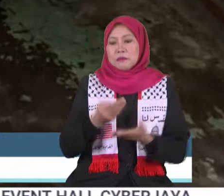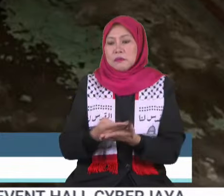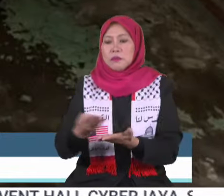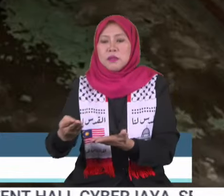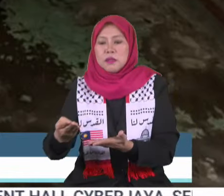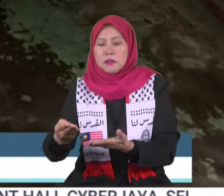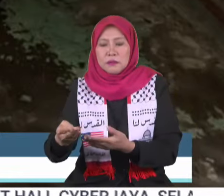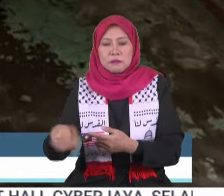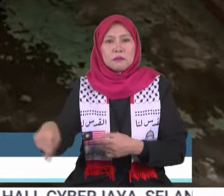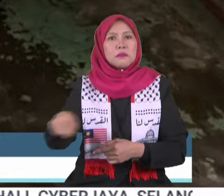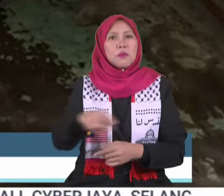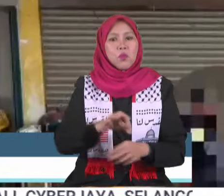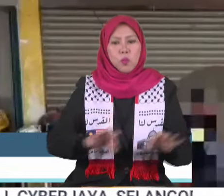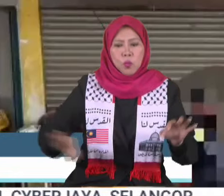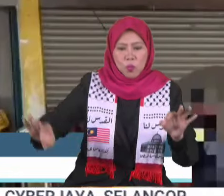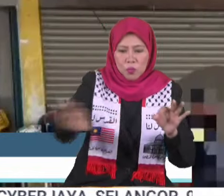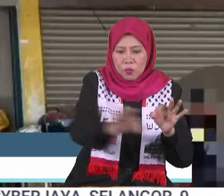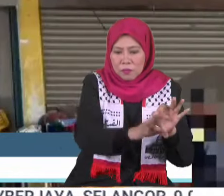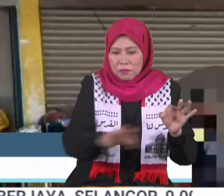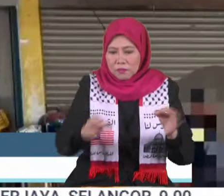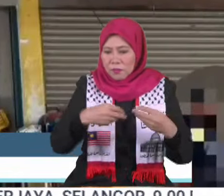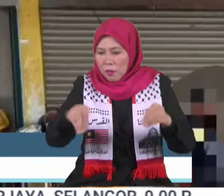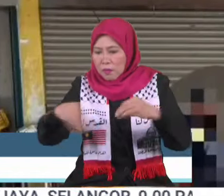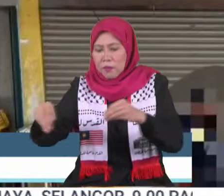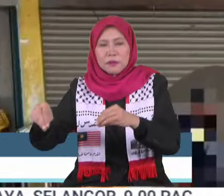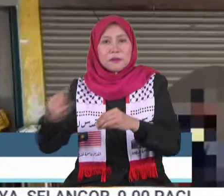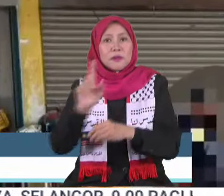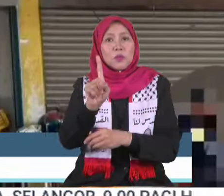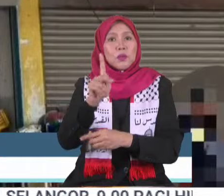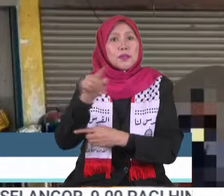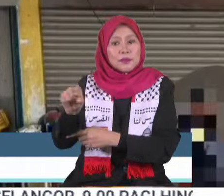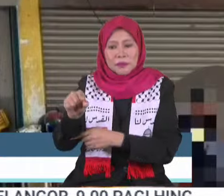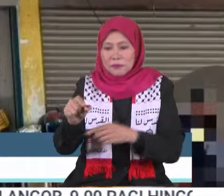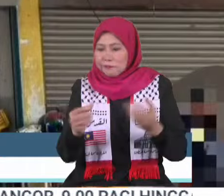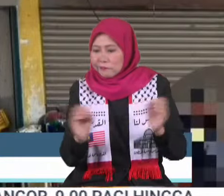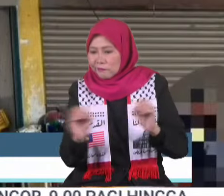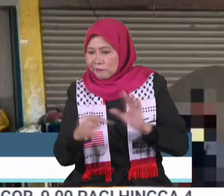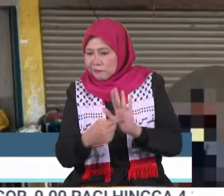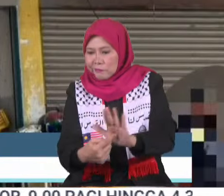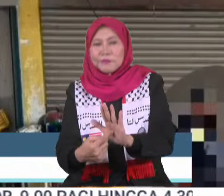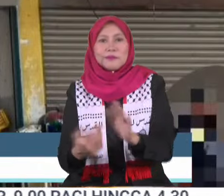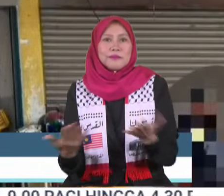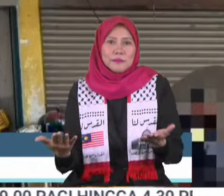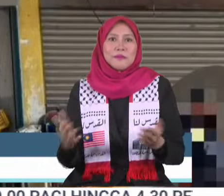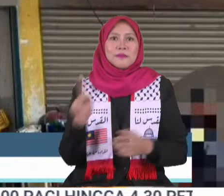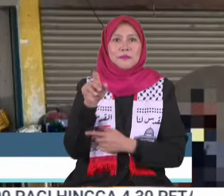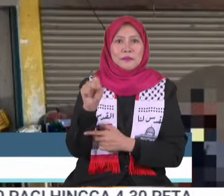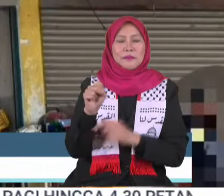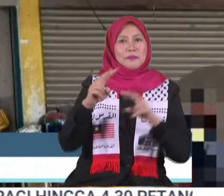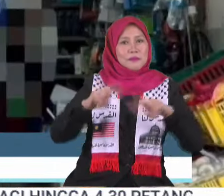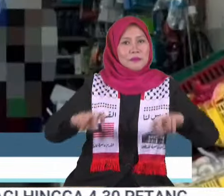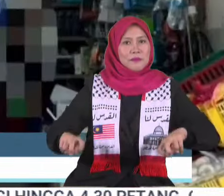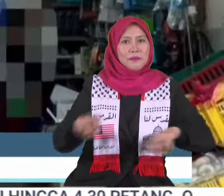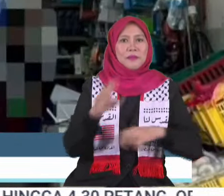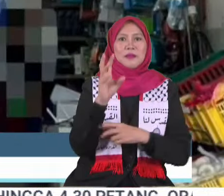dan mendapati tiada minyak masak paket 1 kilogram dipamerkan di rak jualan. Kes siasat mengikut